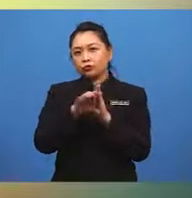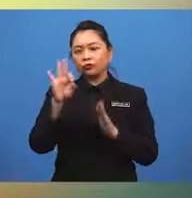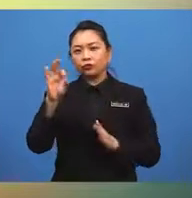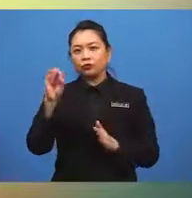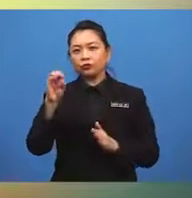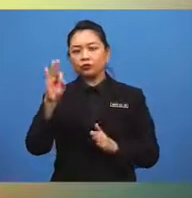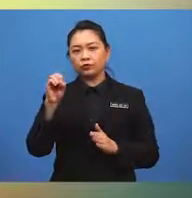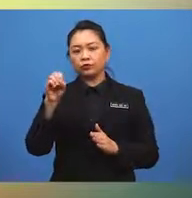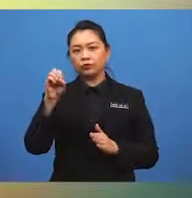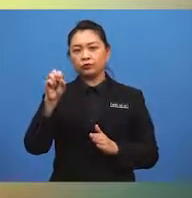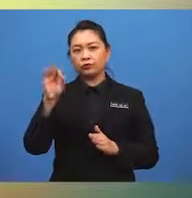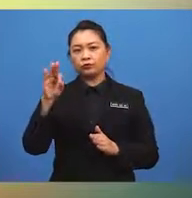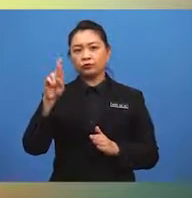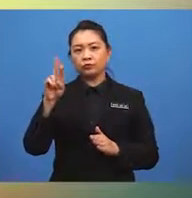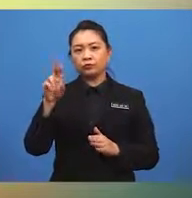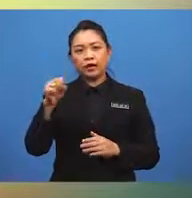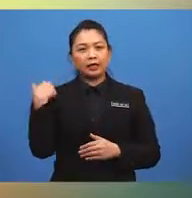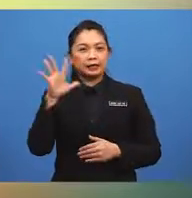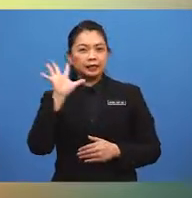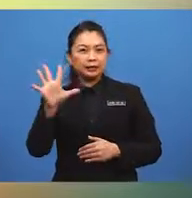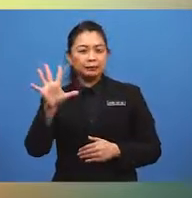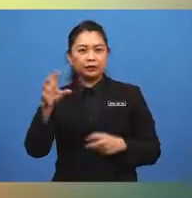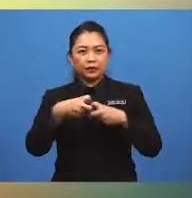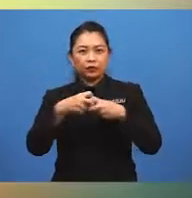yang mempunyai 5 elektron valens.